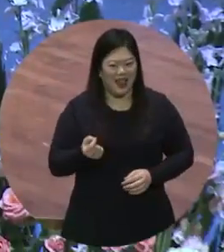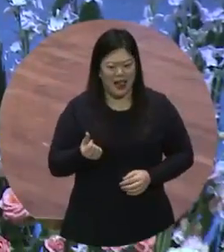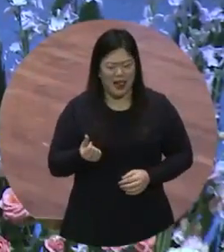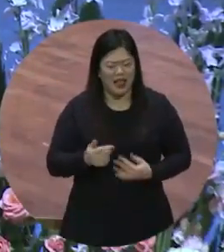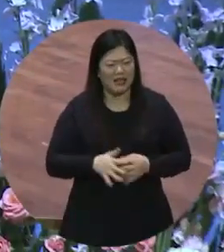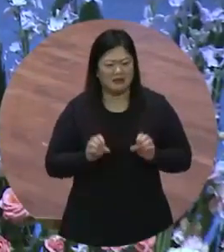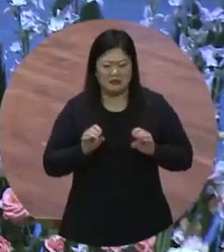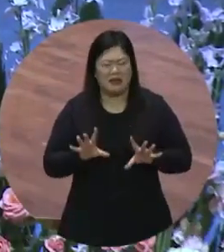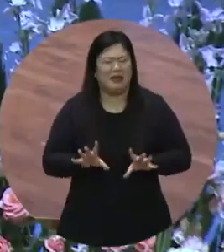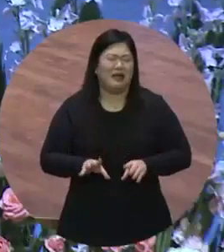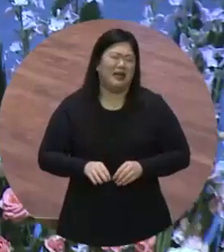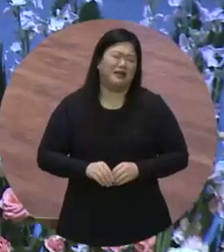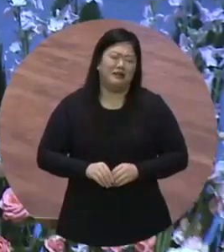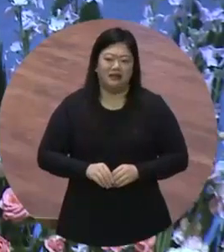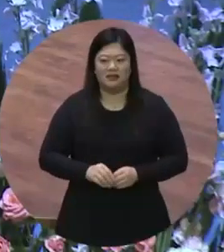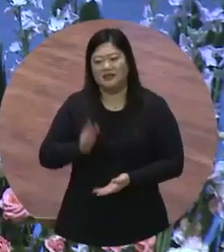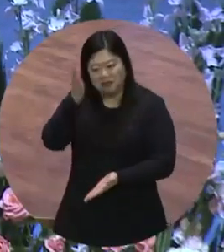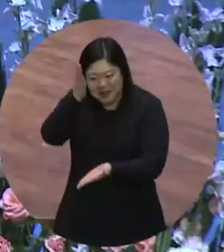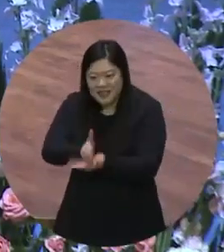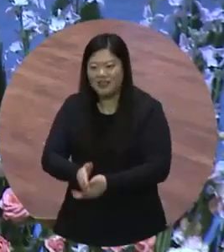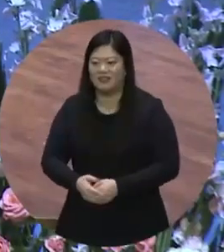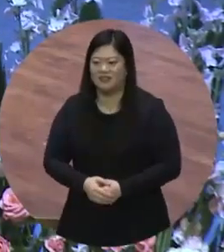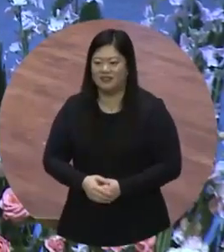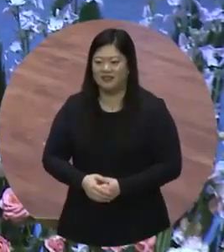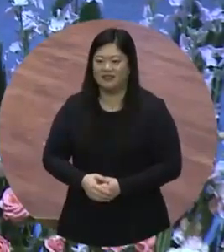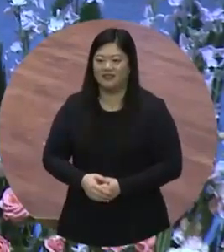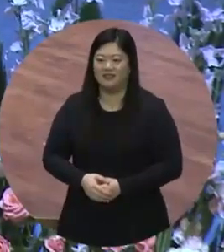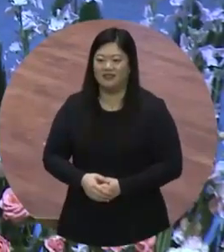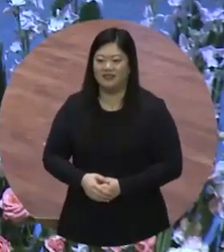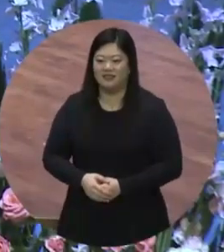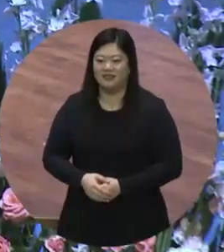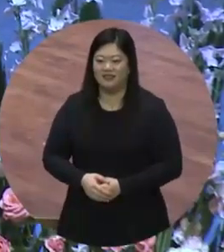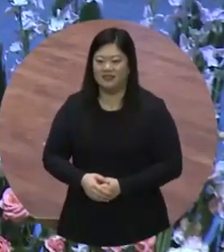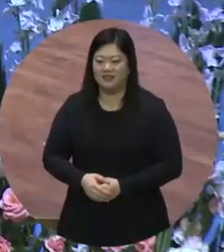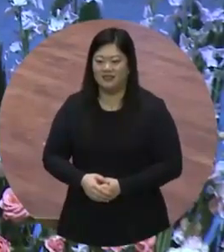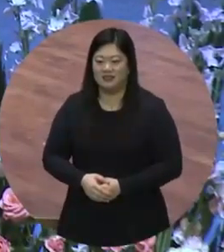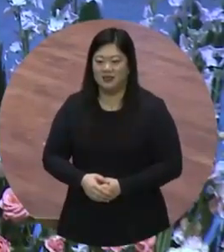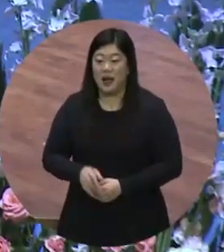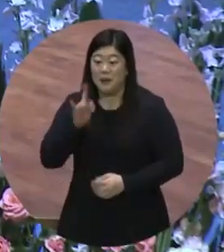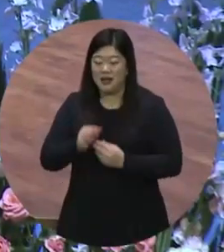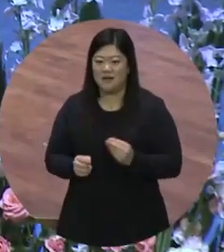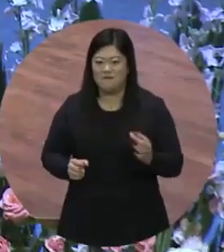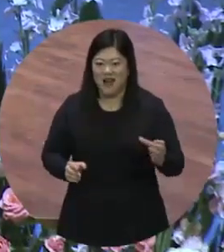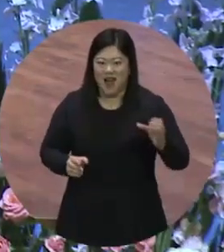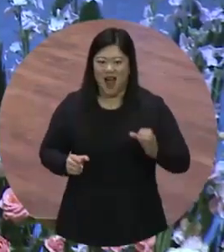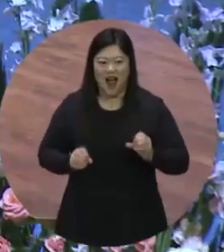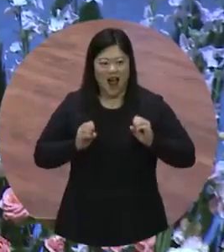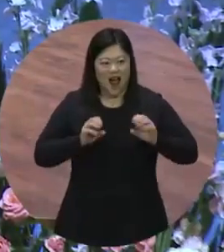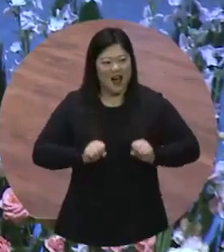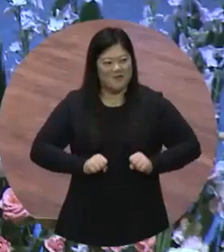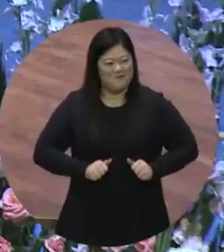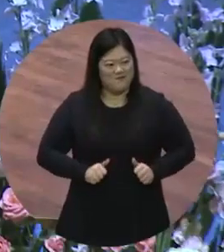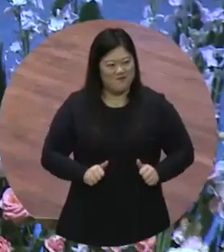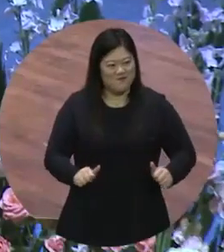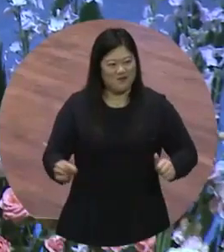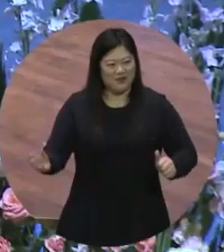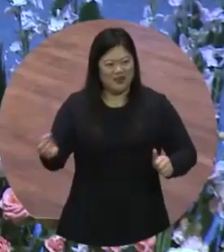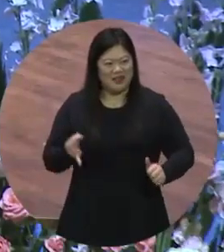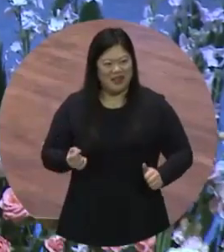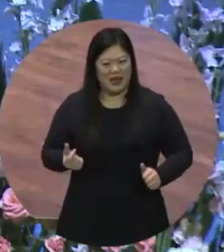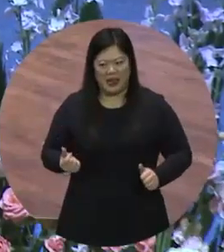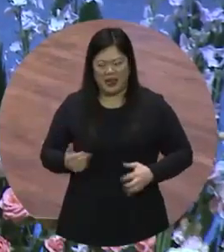말씀 속에서 기도 속에서 힘을 못 얻으면 그건 사건이요 사건. 성경이 말하는 사건이란 말 하나님께서